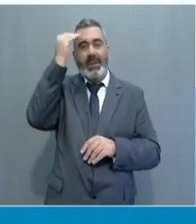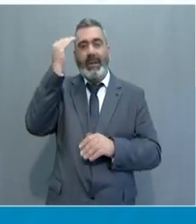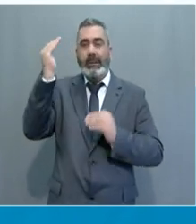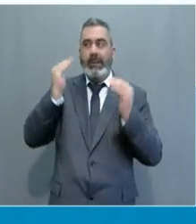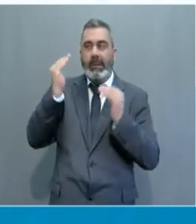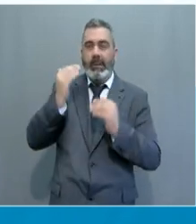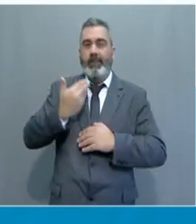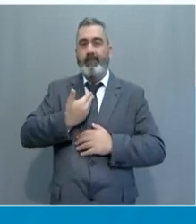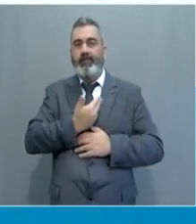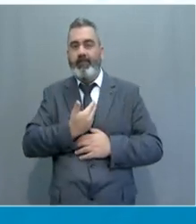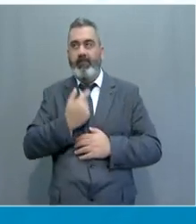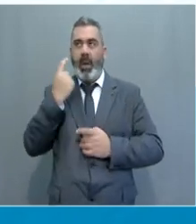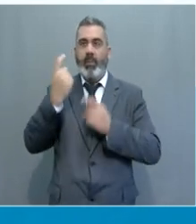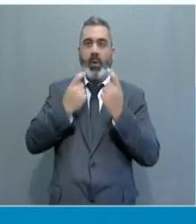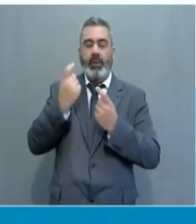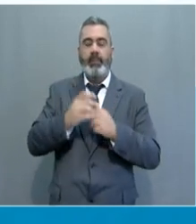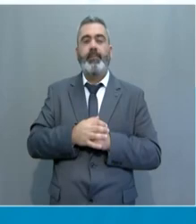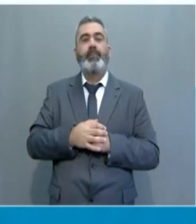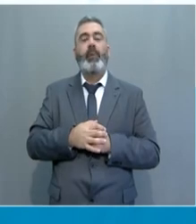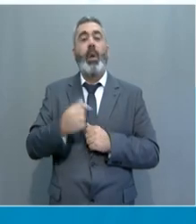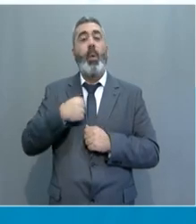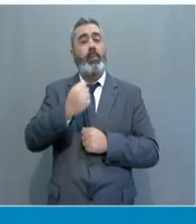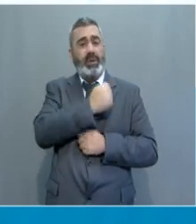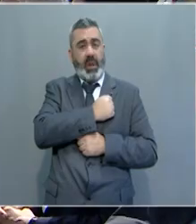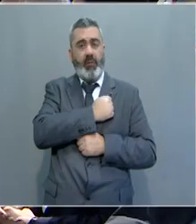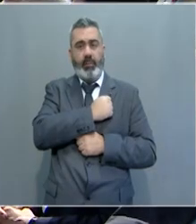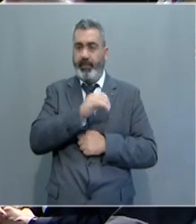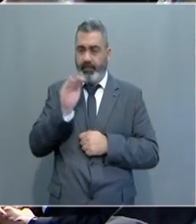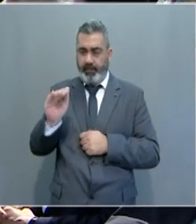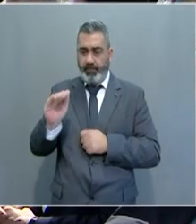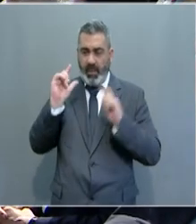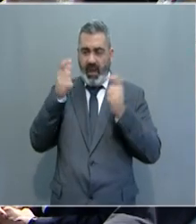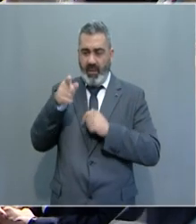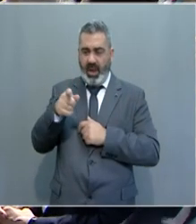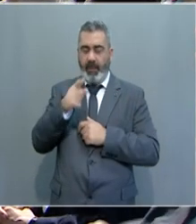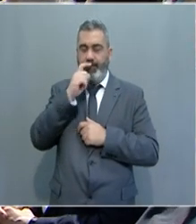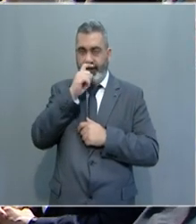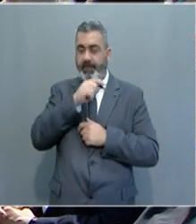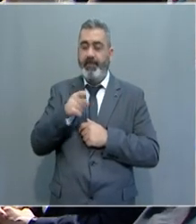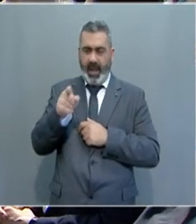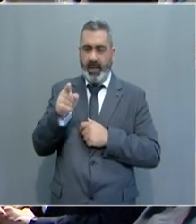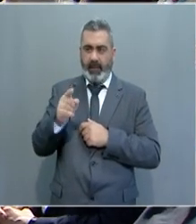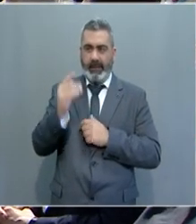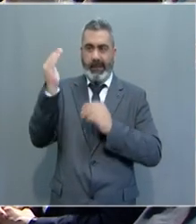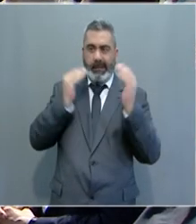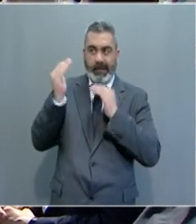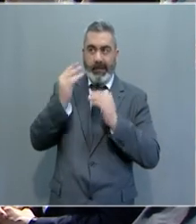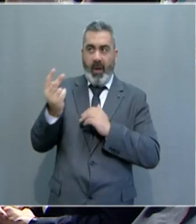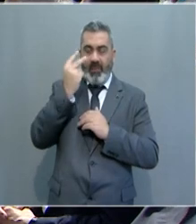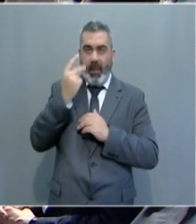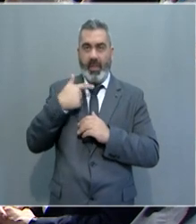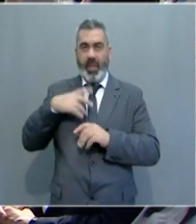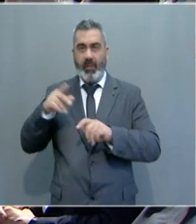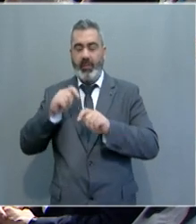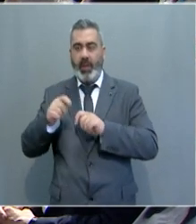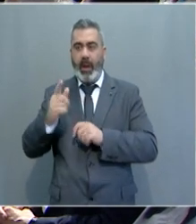εύλογα ερωτήματα. Και πιστεύω, κύριε Περιφερειάρχα, ότι έχετε δίκιο να είστε καχύποπτοι και